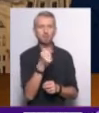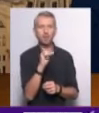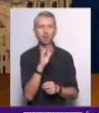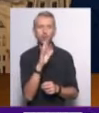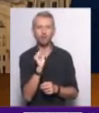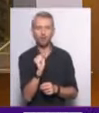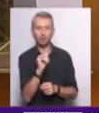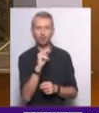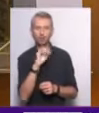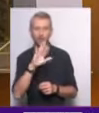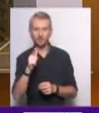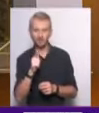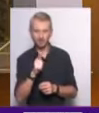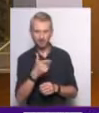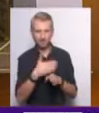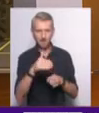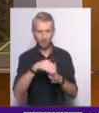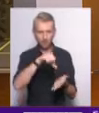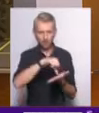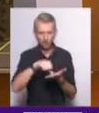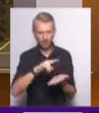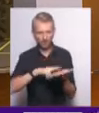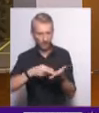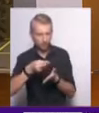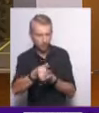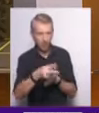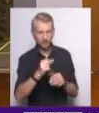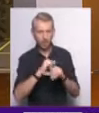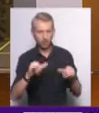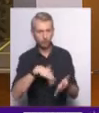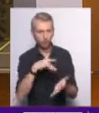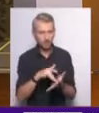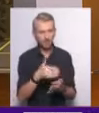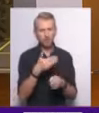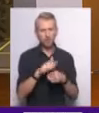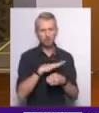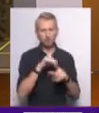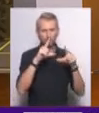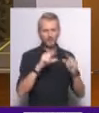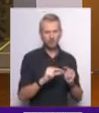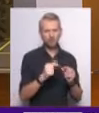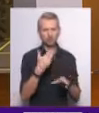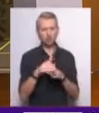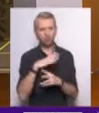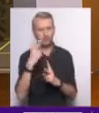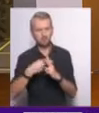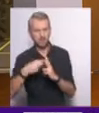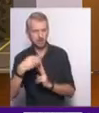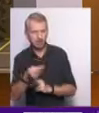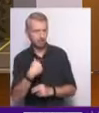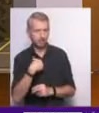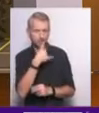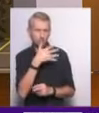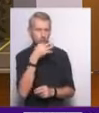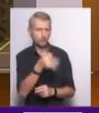пайовий внесок на розвиток міста, скажімо так. Зараз він, до речі, був частково знижений, часткові якісь пільги були надані. Я навіть не